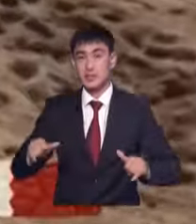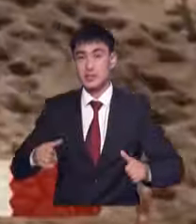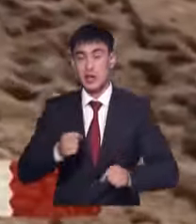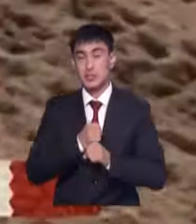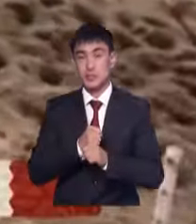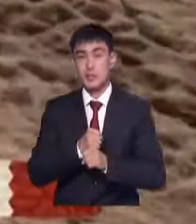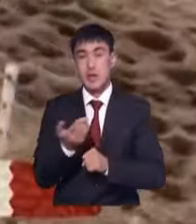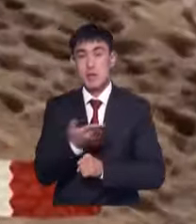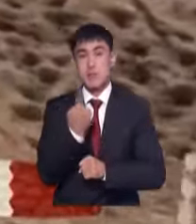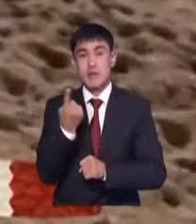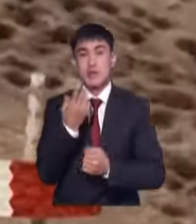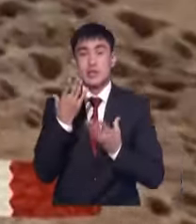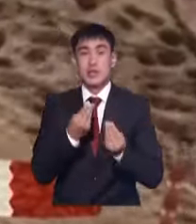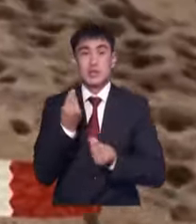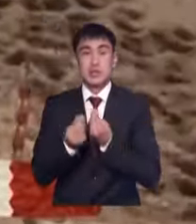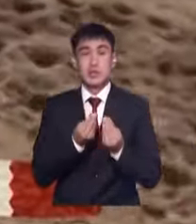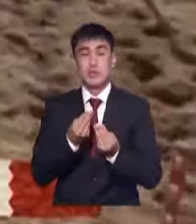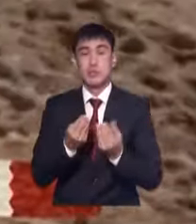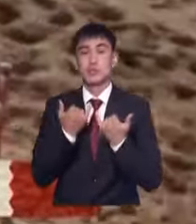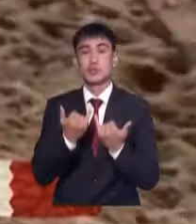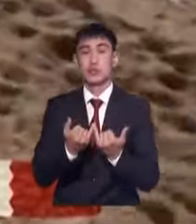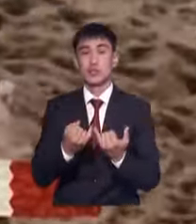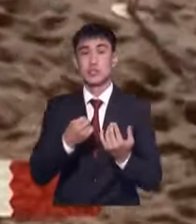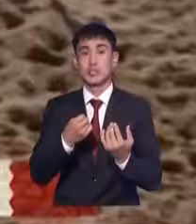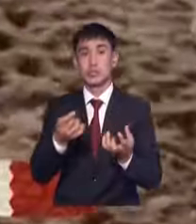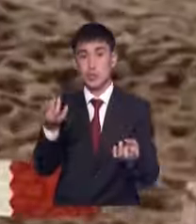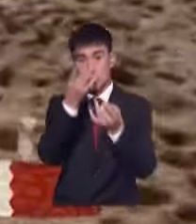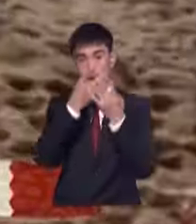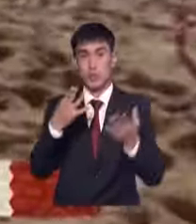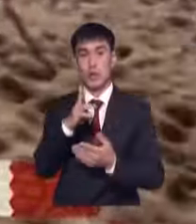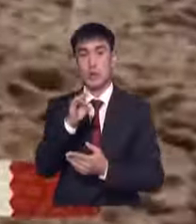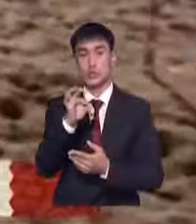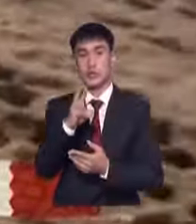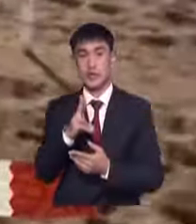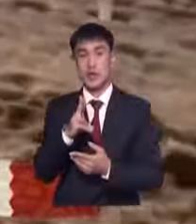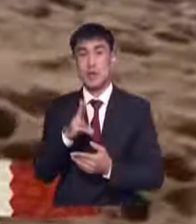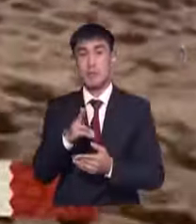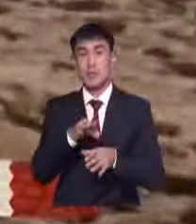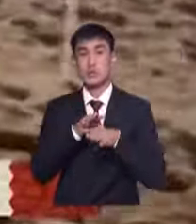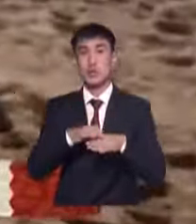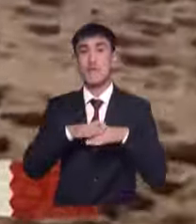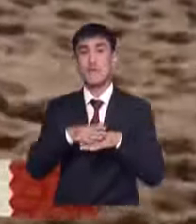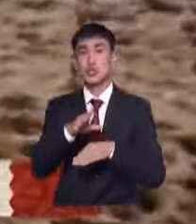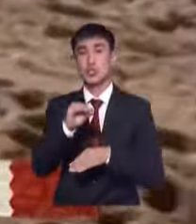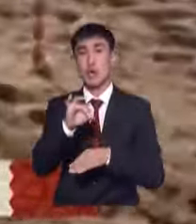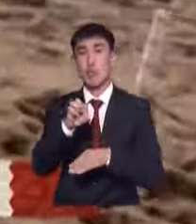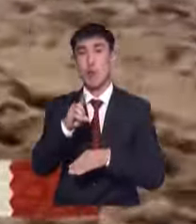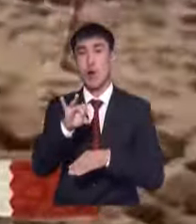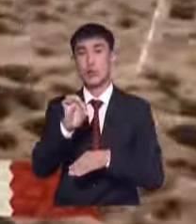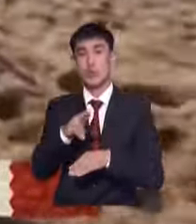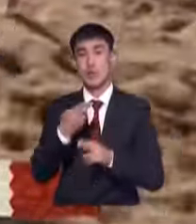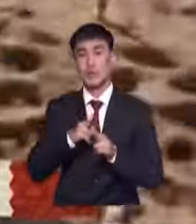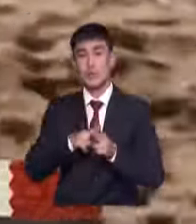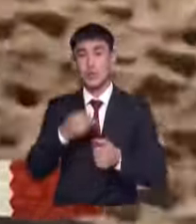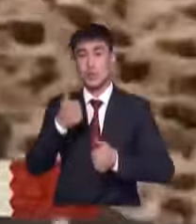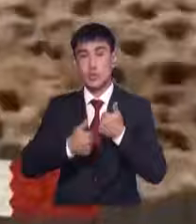игр, посвященных степной цивилизации и культуре кочевников, прошли соревнования по венгерскому стилю жамбату. В этом захватывающем